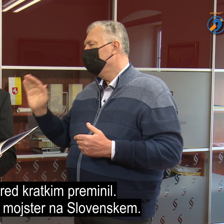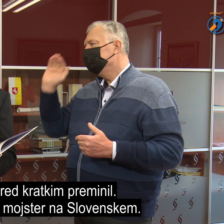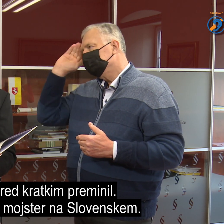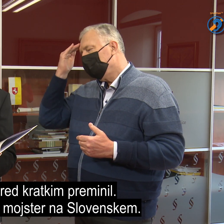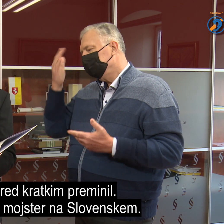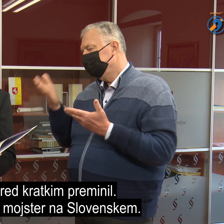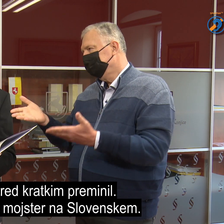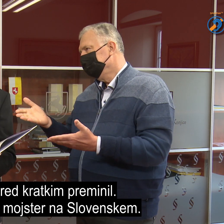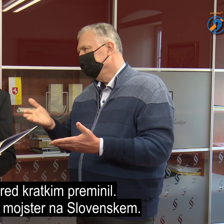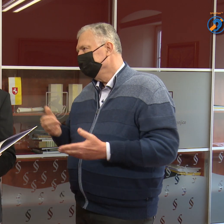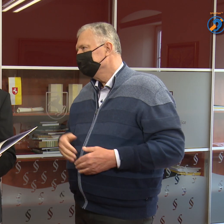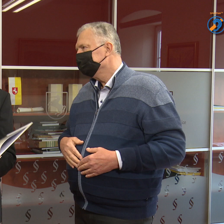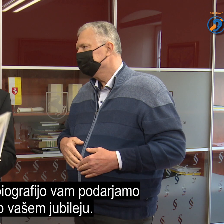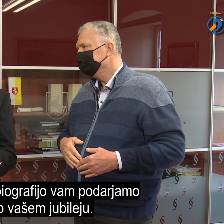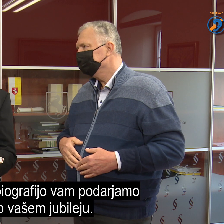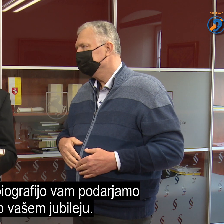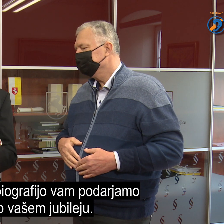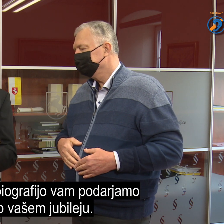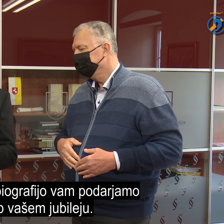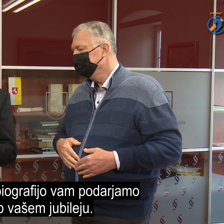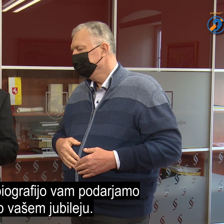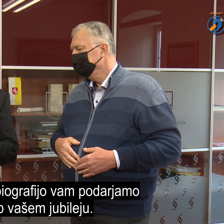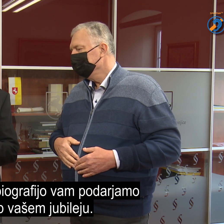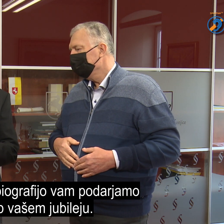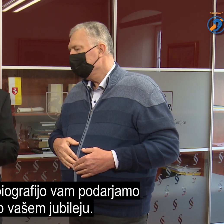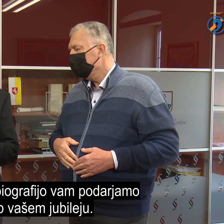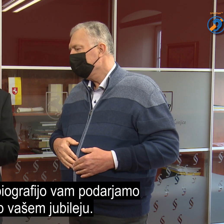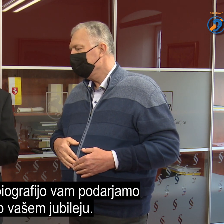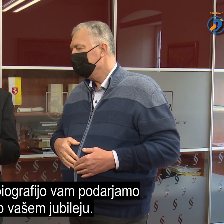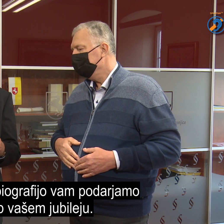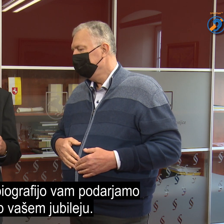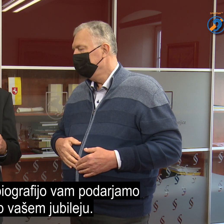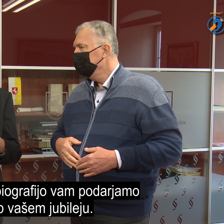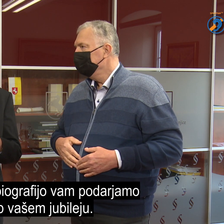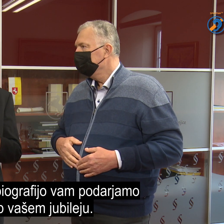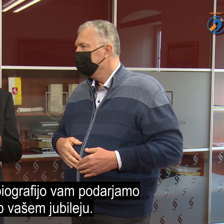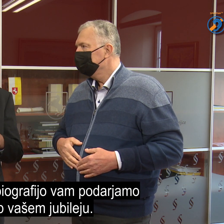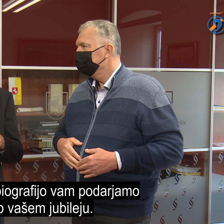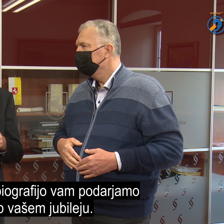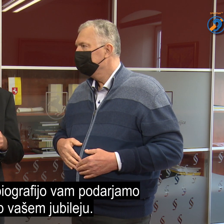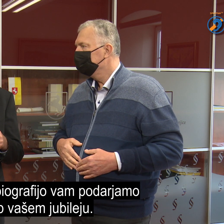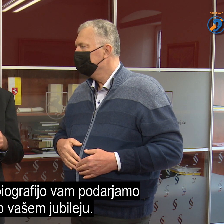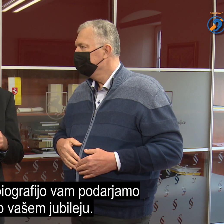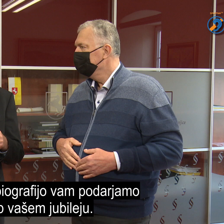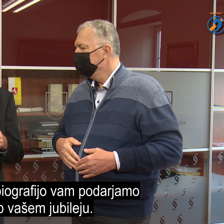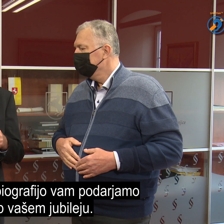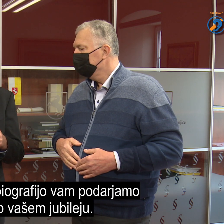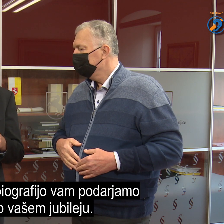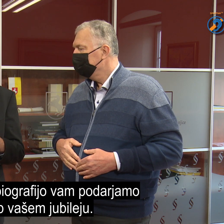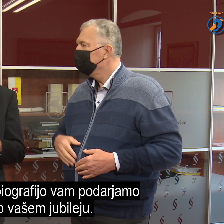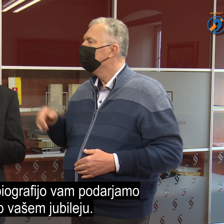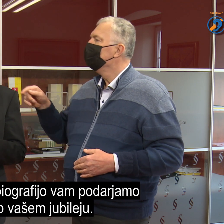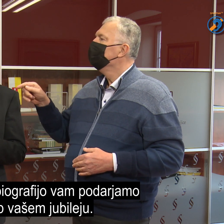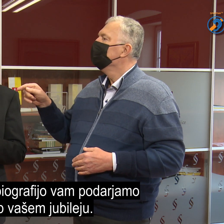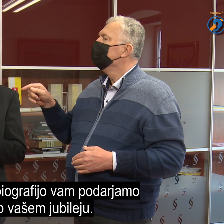mojster na Slovenskem. Njegovo biografijo vam podarjamo v poklon